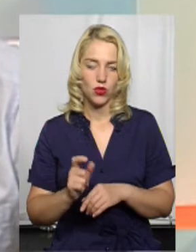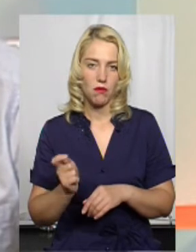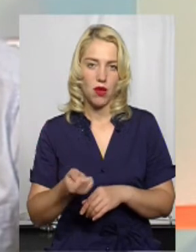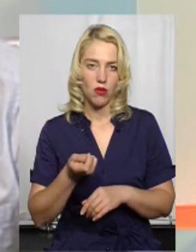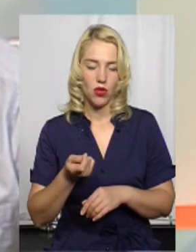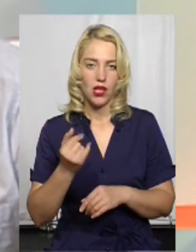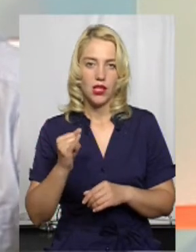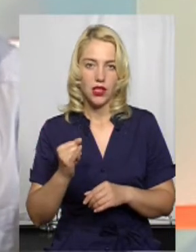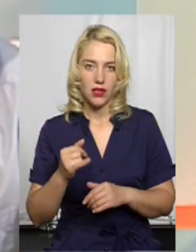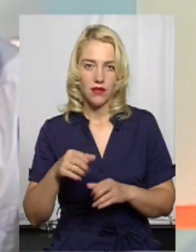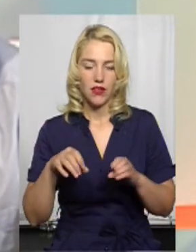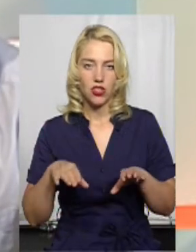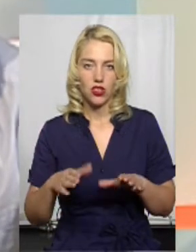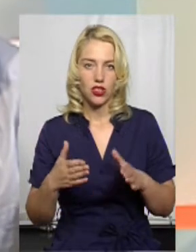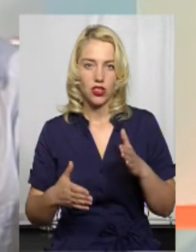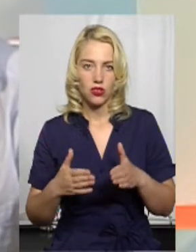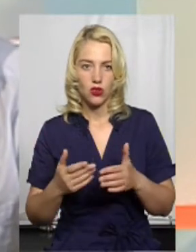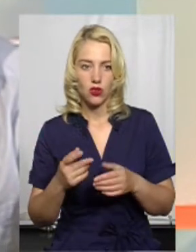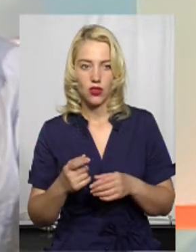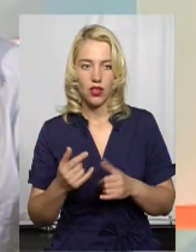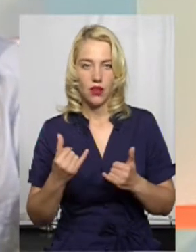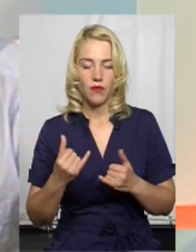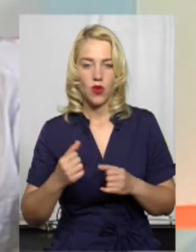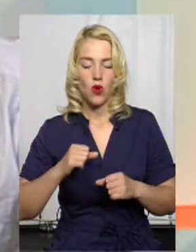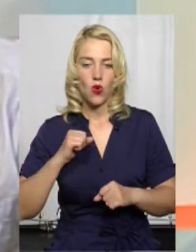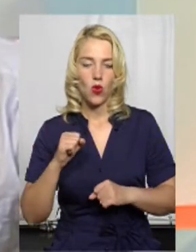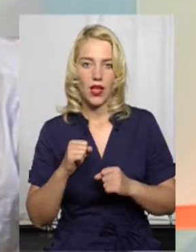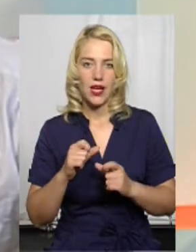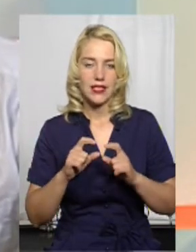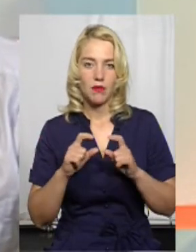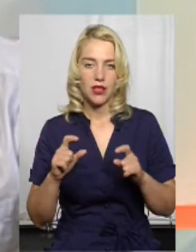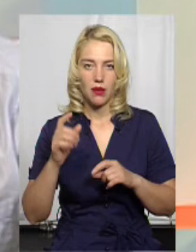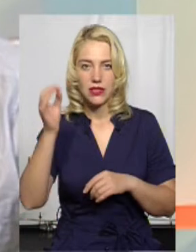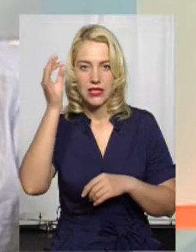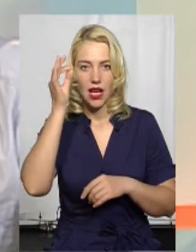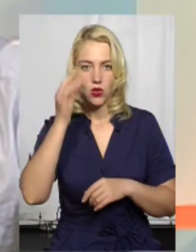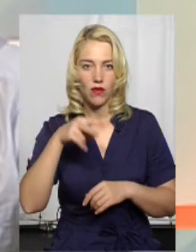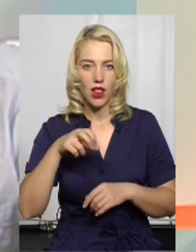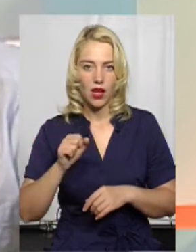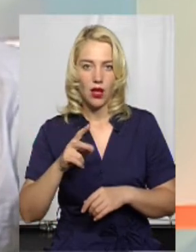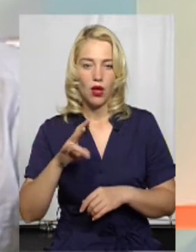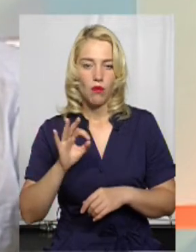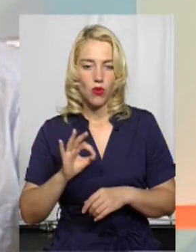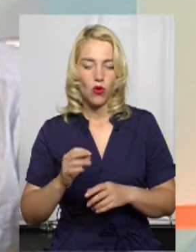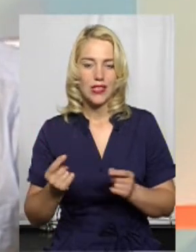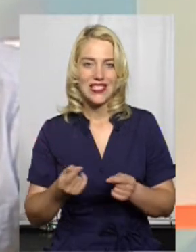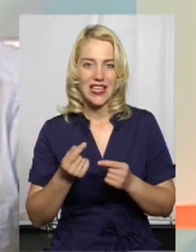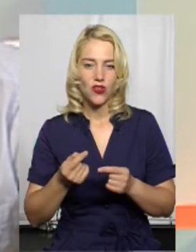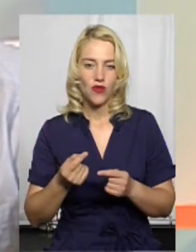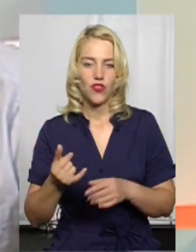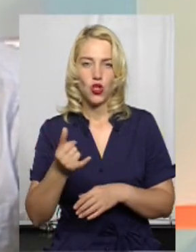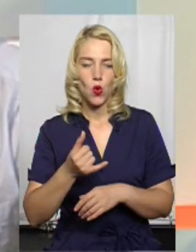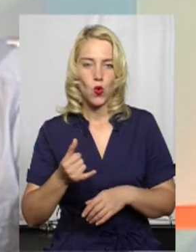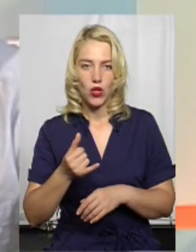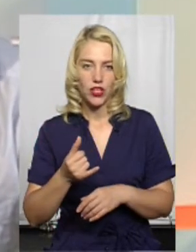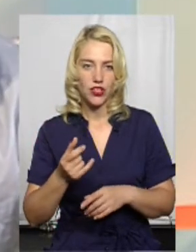тим більше, що щойно колега з департаменту згадувала про зернові культури, олійні